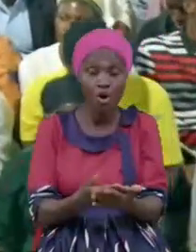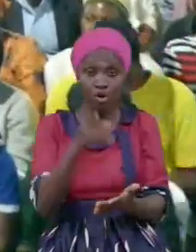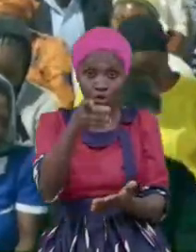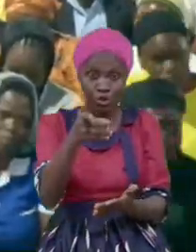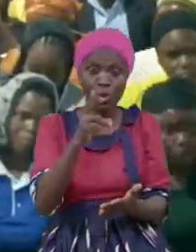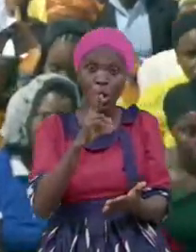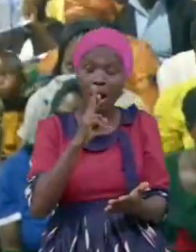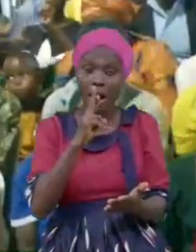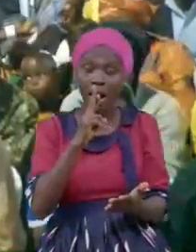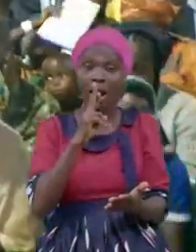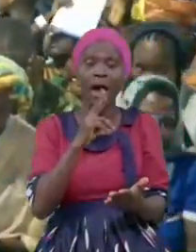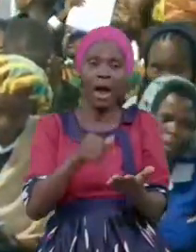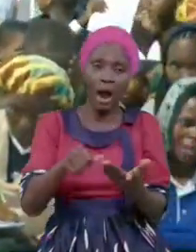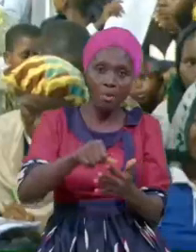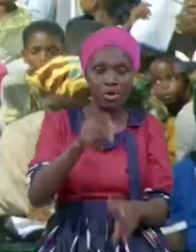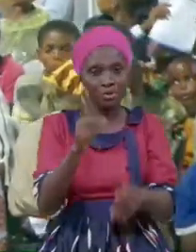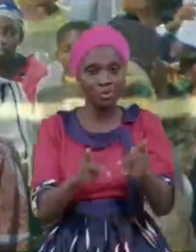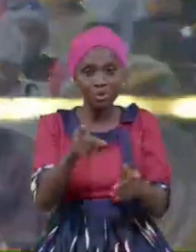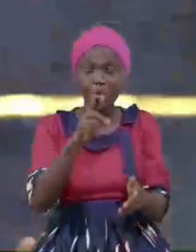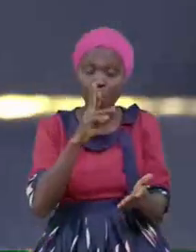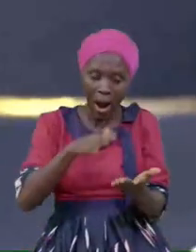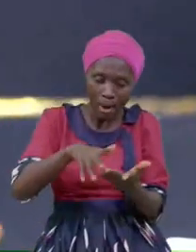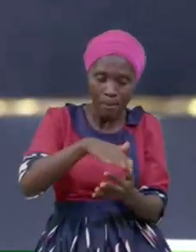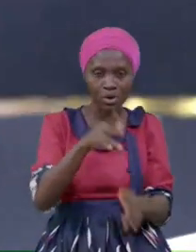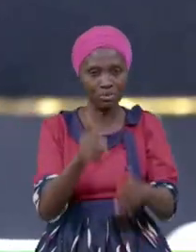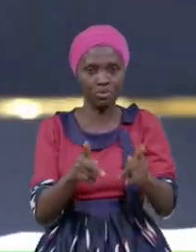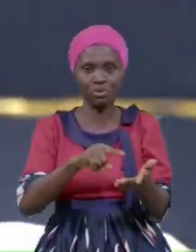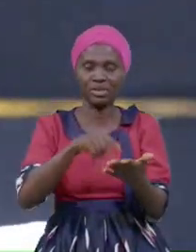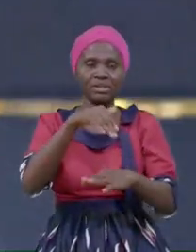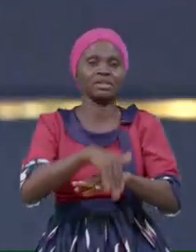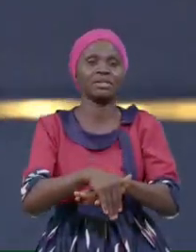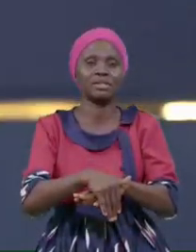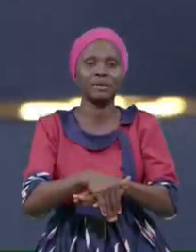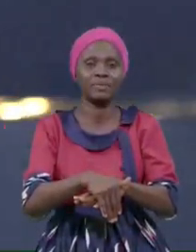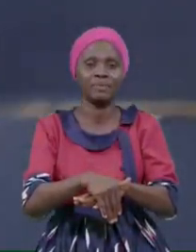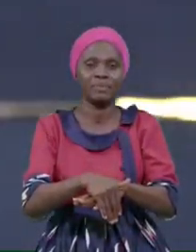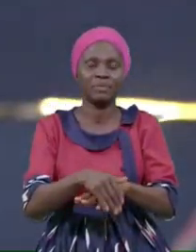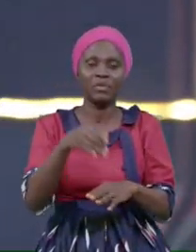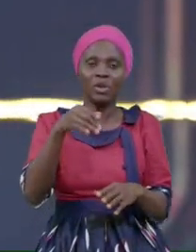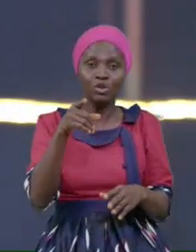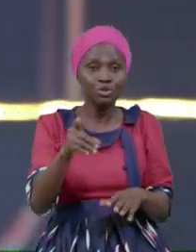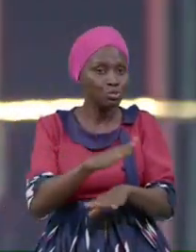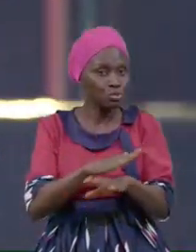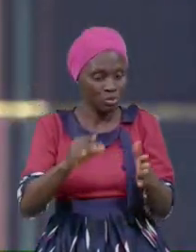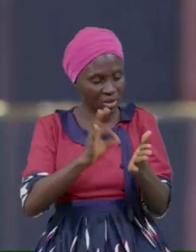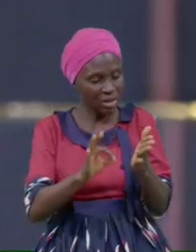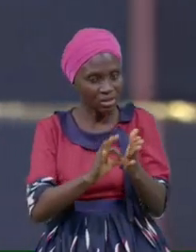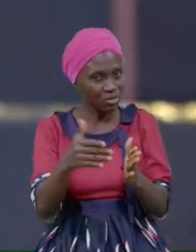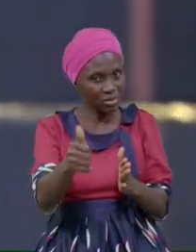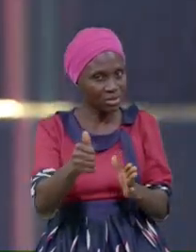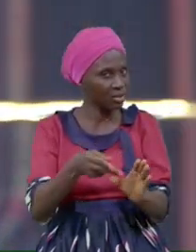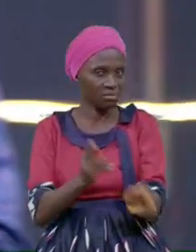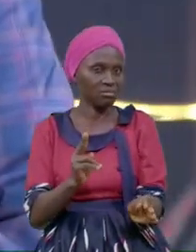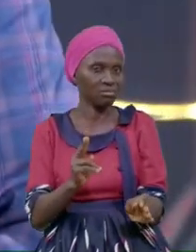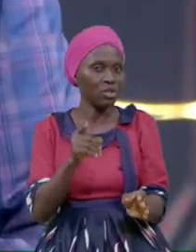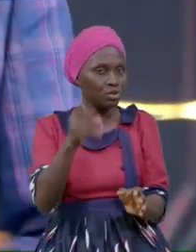Dieu ne va pas te renvoyer. C'est quand toi tu diras non, je ne me compte pas dedans. Mais tu ne vas